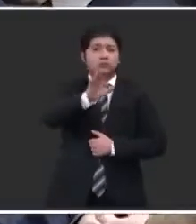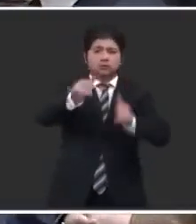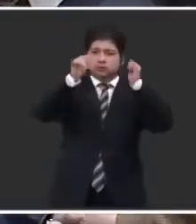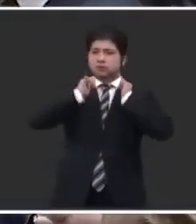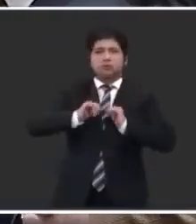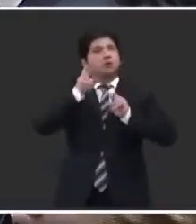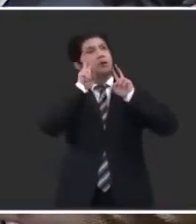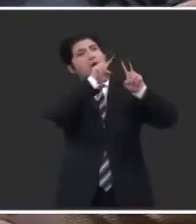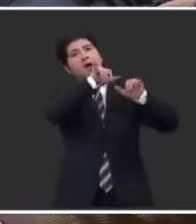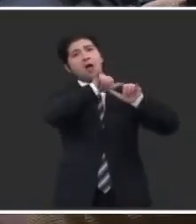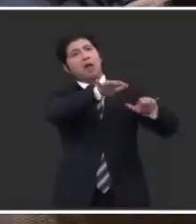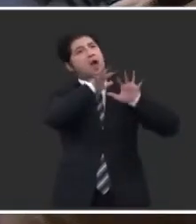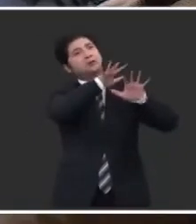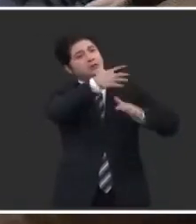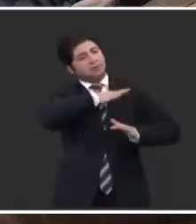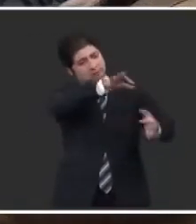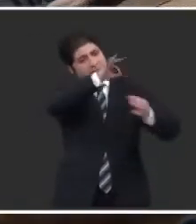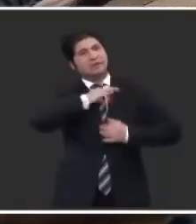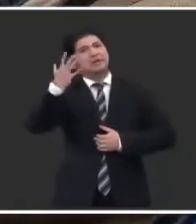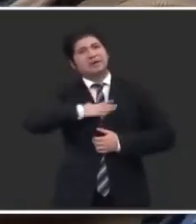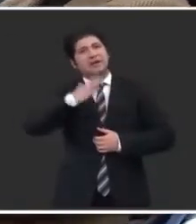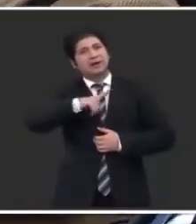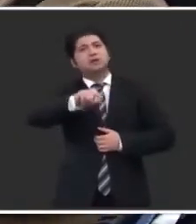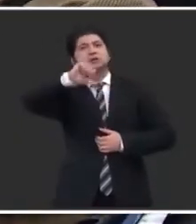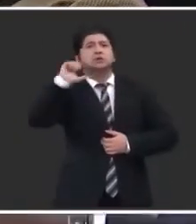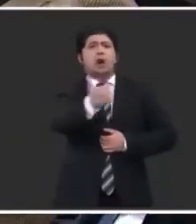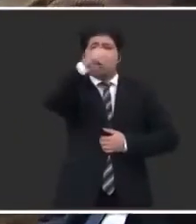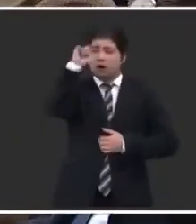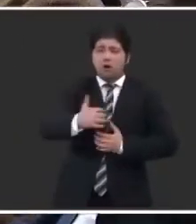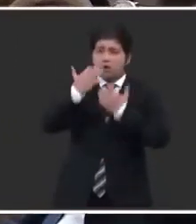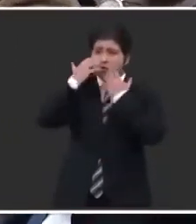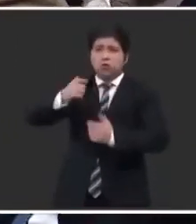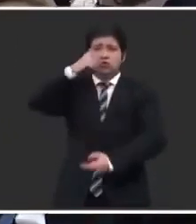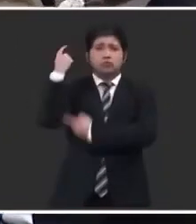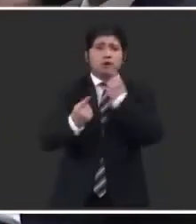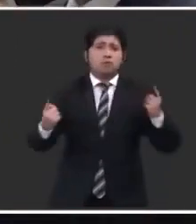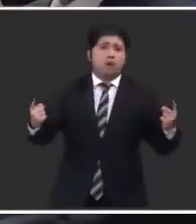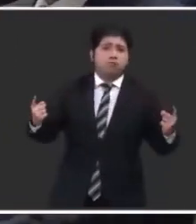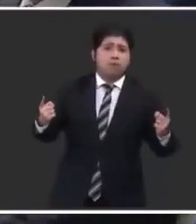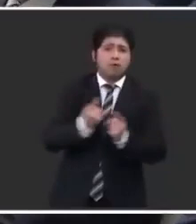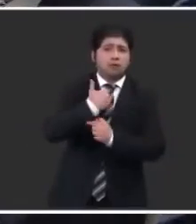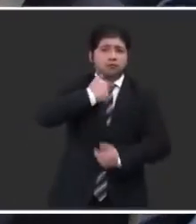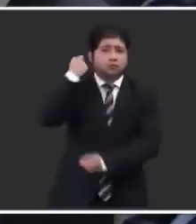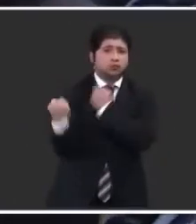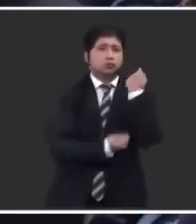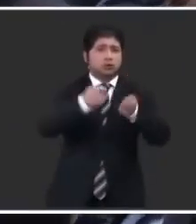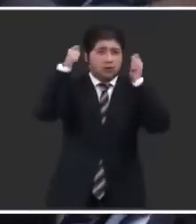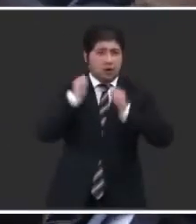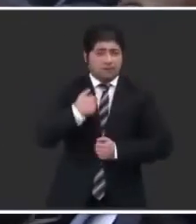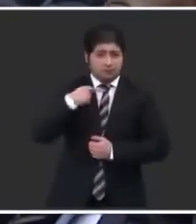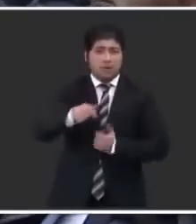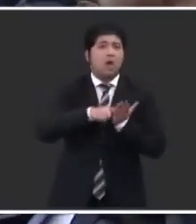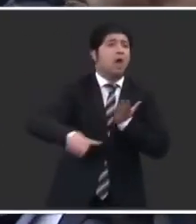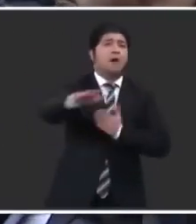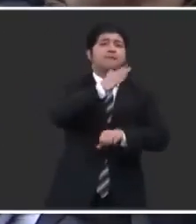gıptayla bakan insanımıza çok daha ileri hakları ve imkanları sunmak için mücadele ederken her